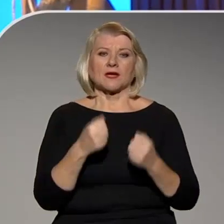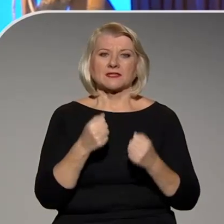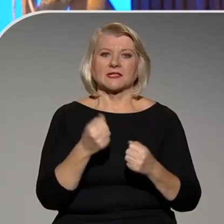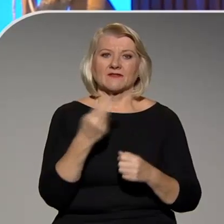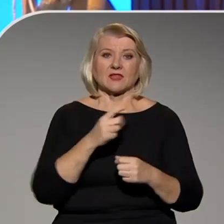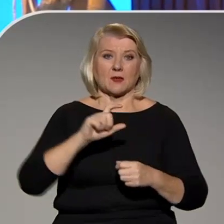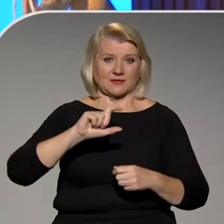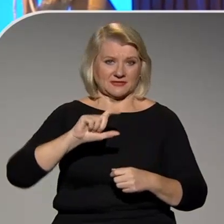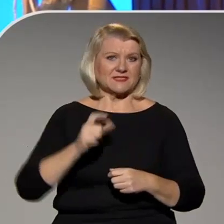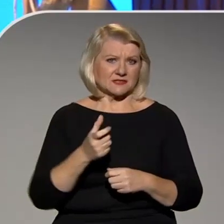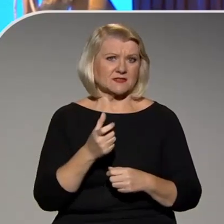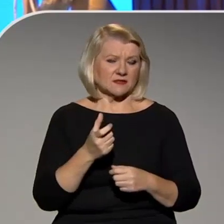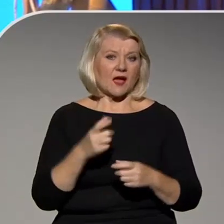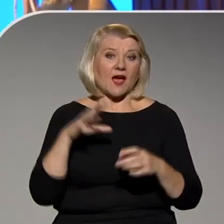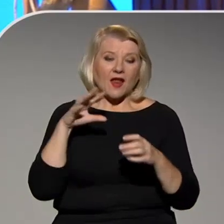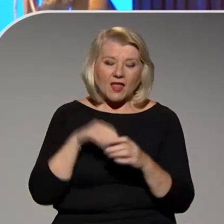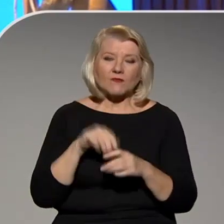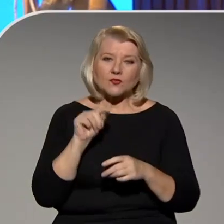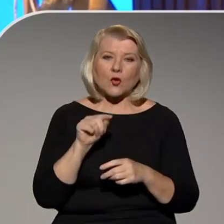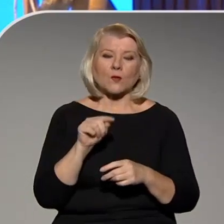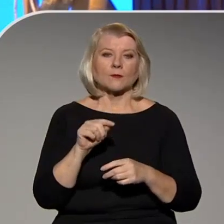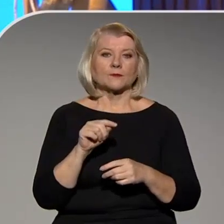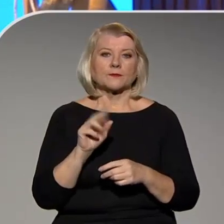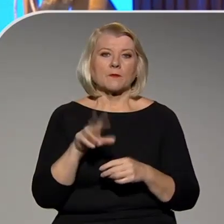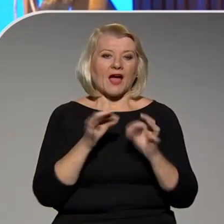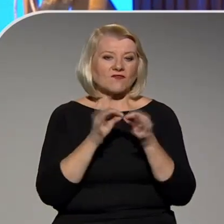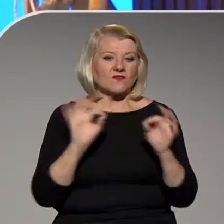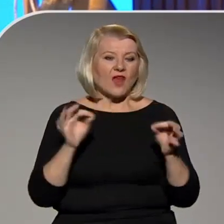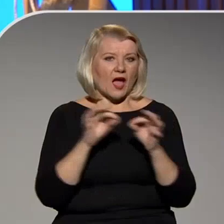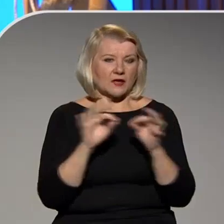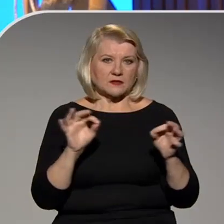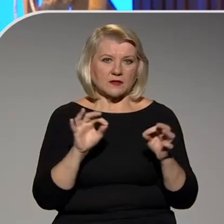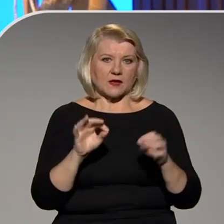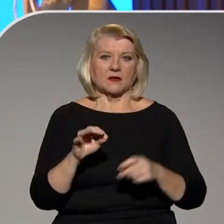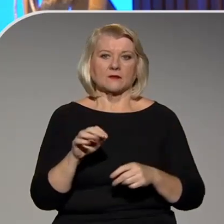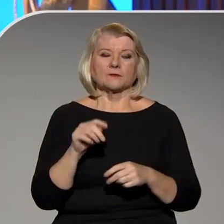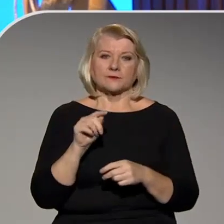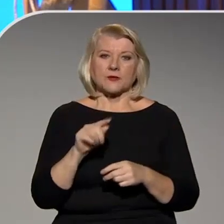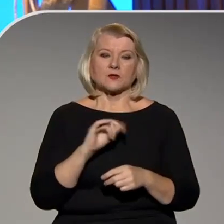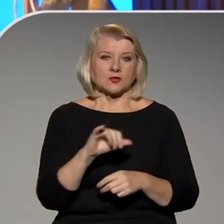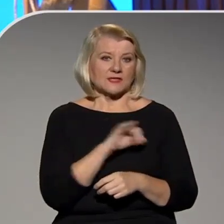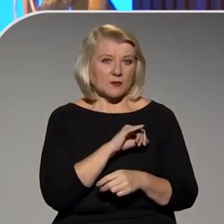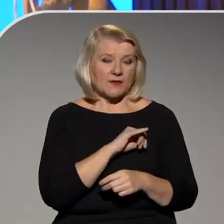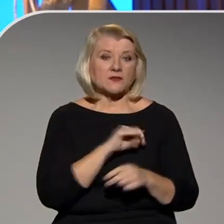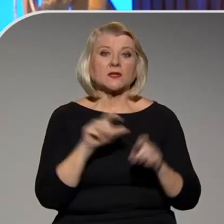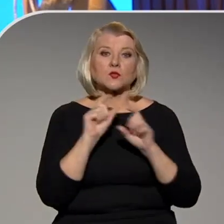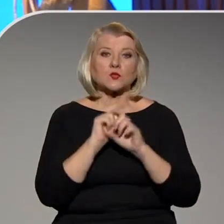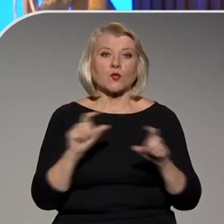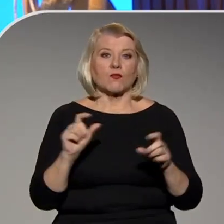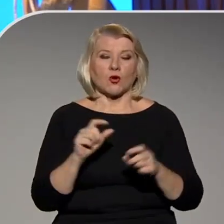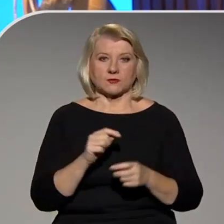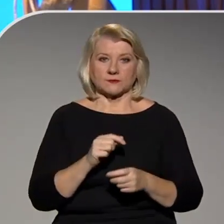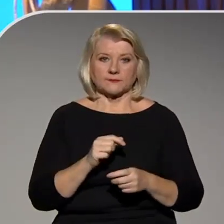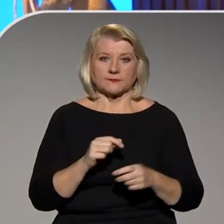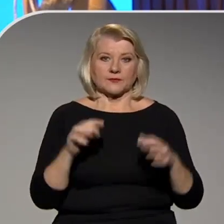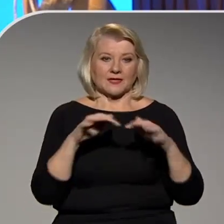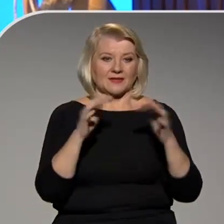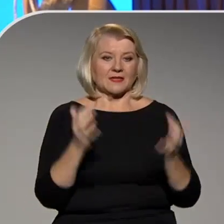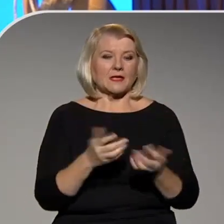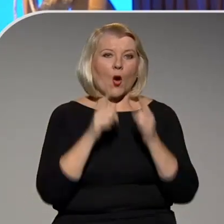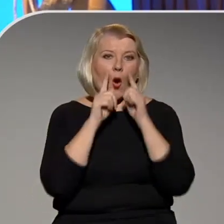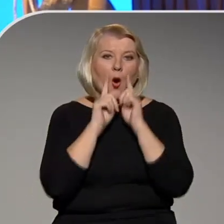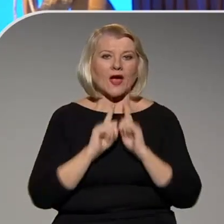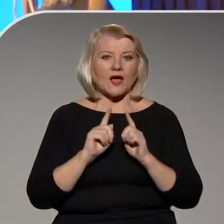C, jak jsem říkala, ale hlavně vlákniny. A to je docela zajímavé, protože zatímco dýně